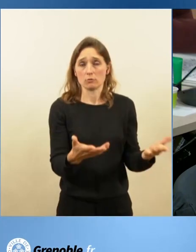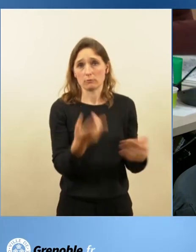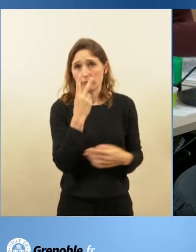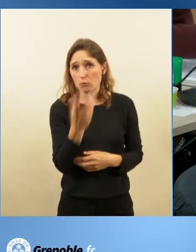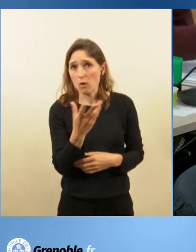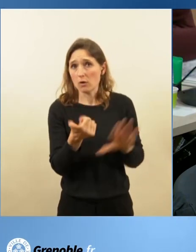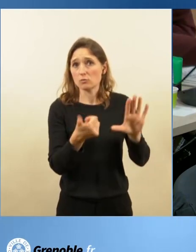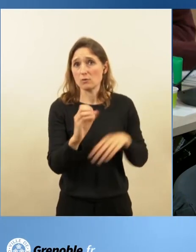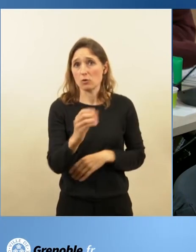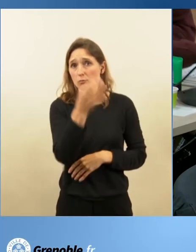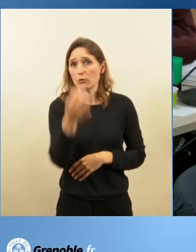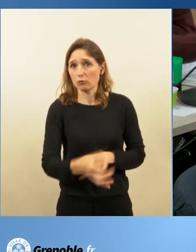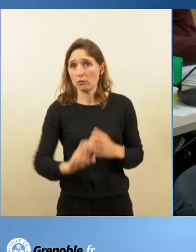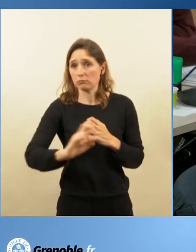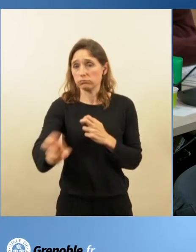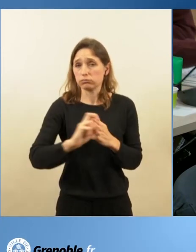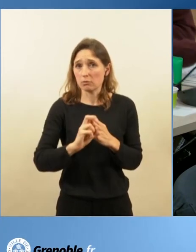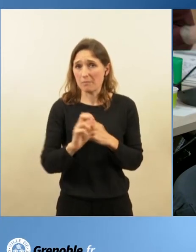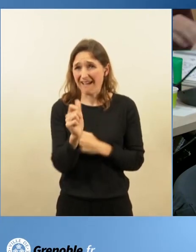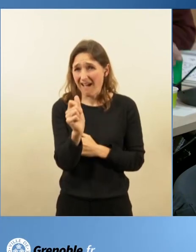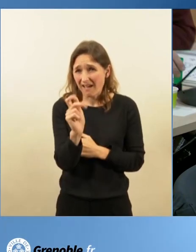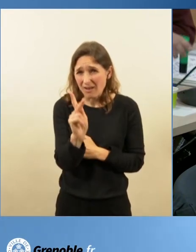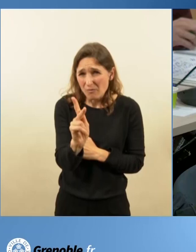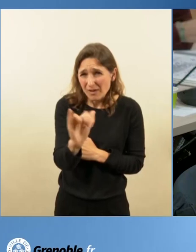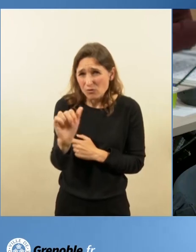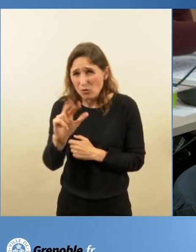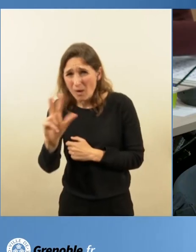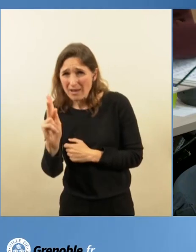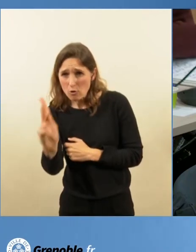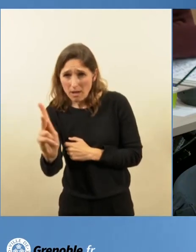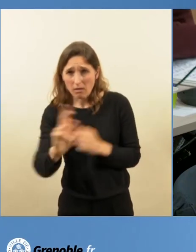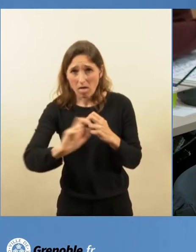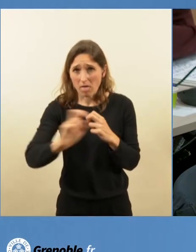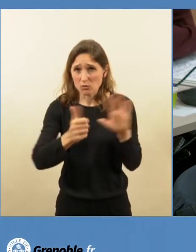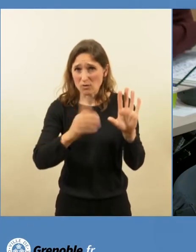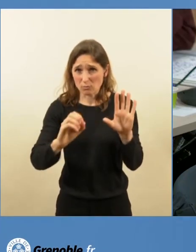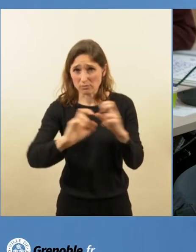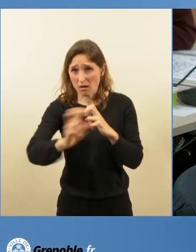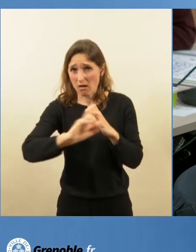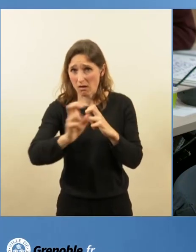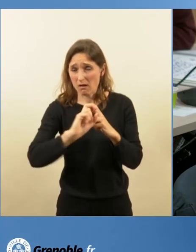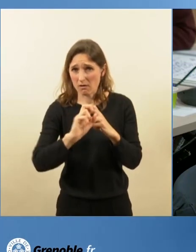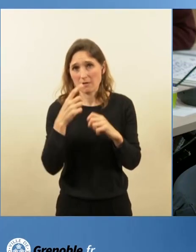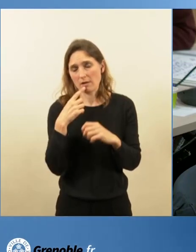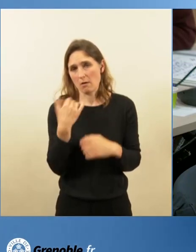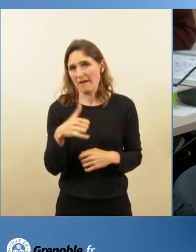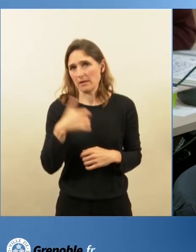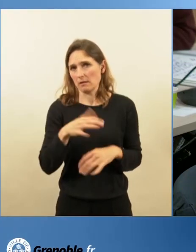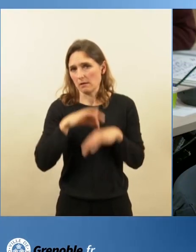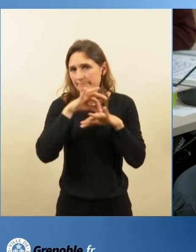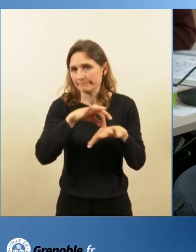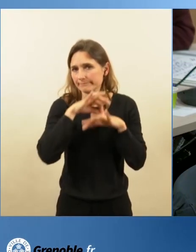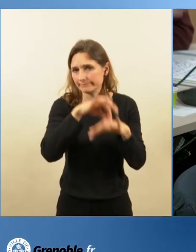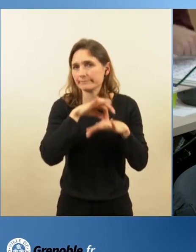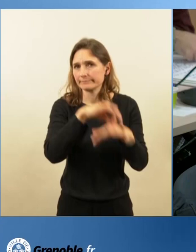en véhicule sur des distances aussi courtes que 1 km 3 km montre qu'on a beaucoup de de choses à faire et